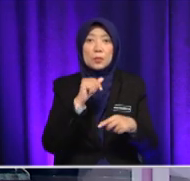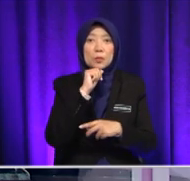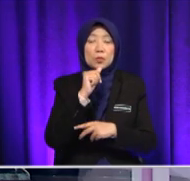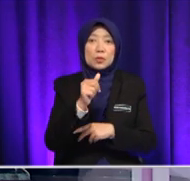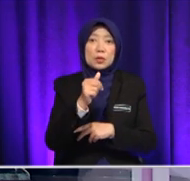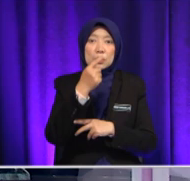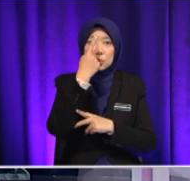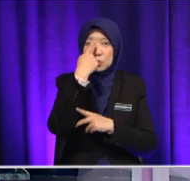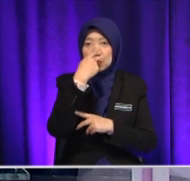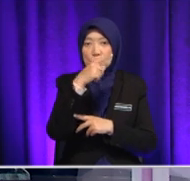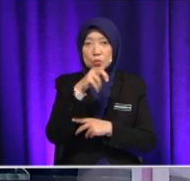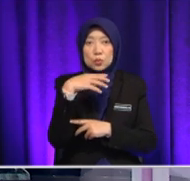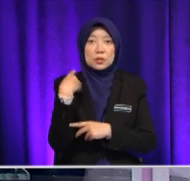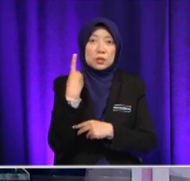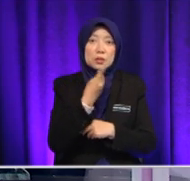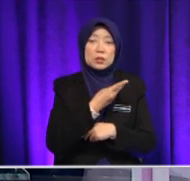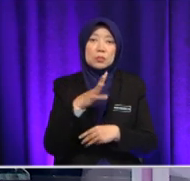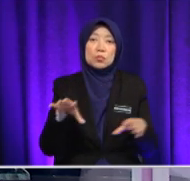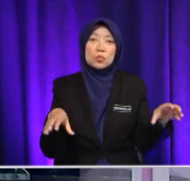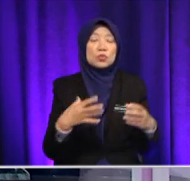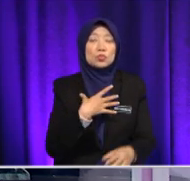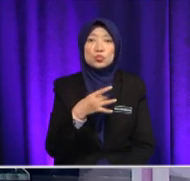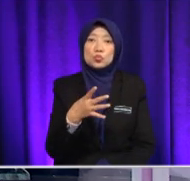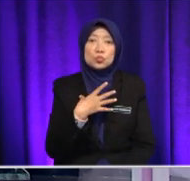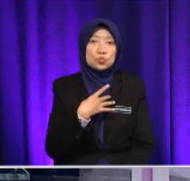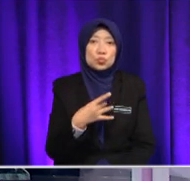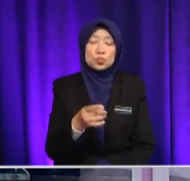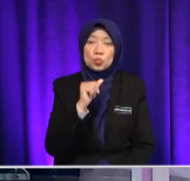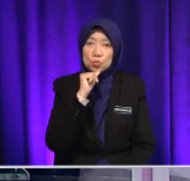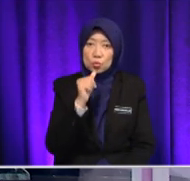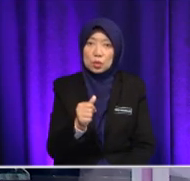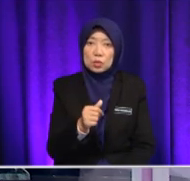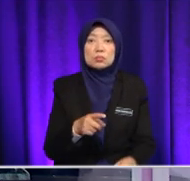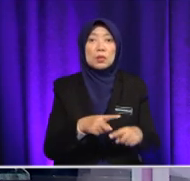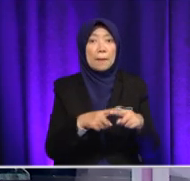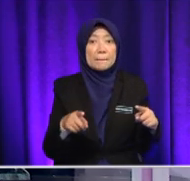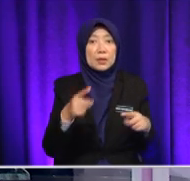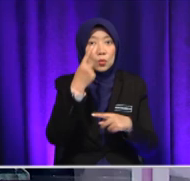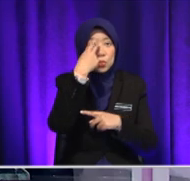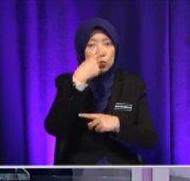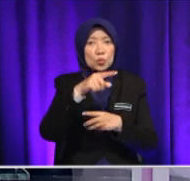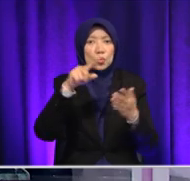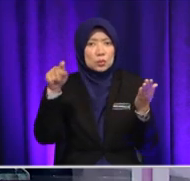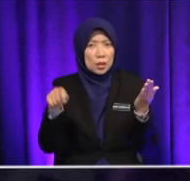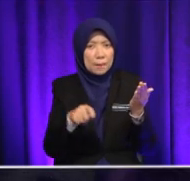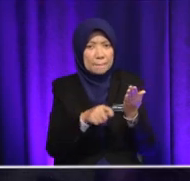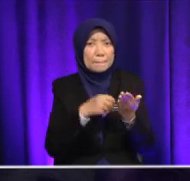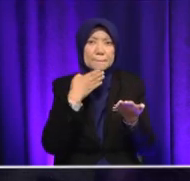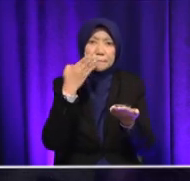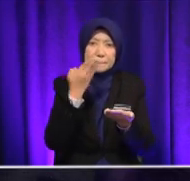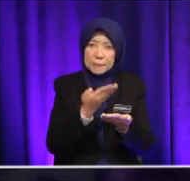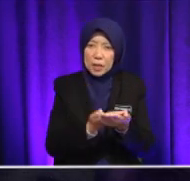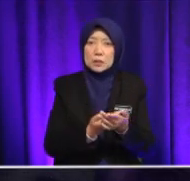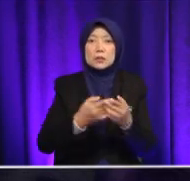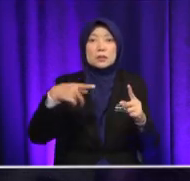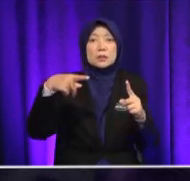untuk jadikan suka-suka atau sebenarnya untuk menambah baik daripada getah asli.